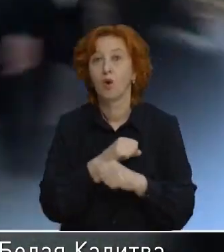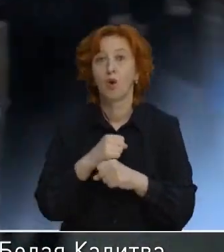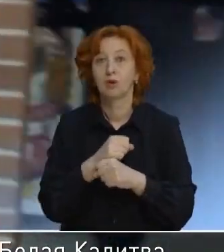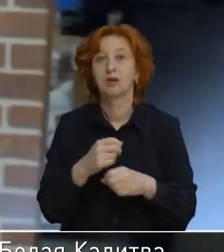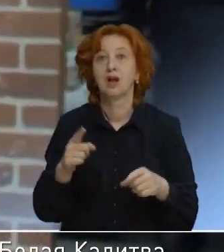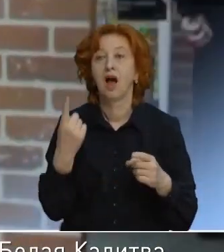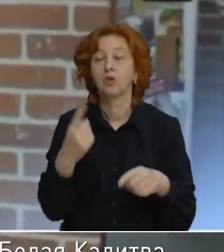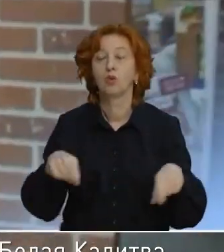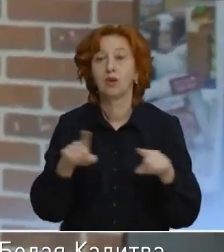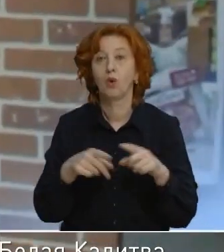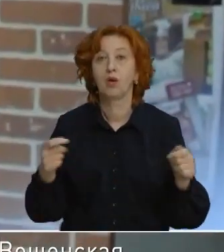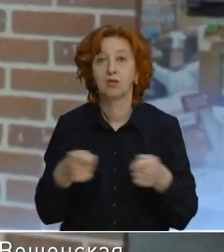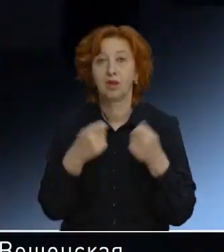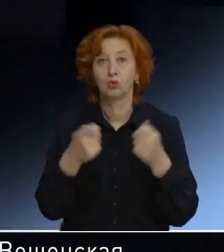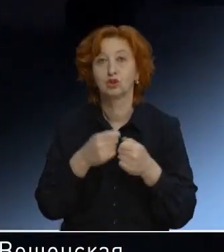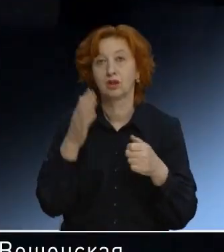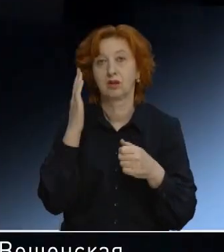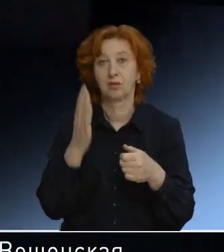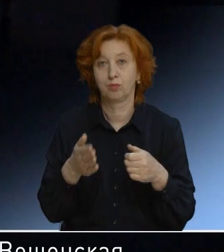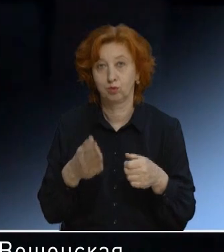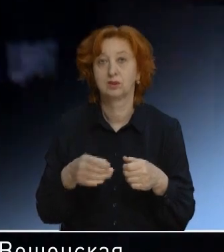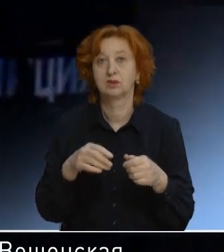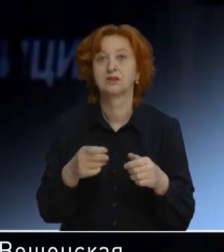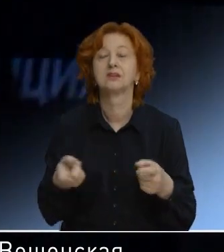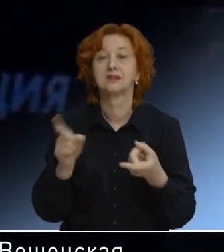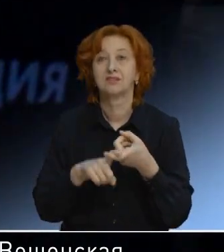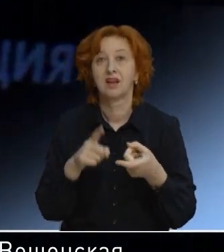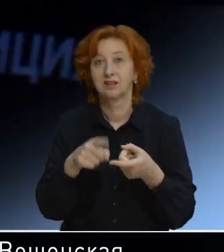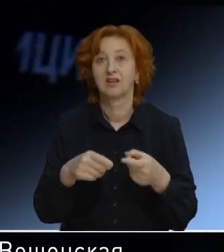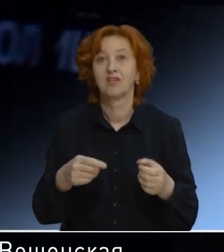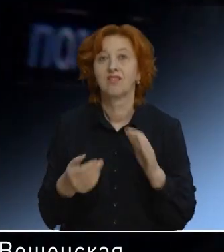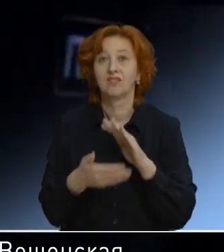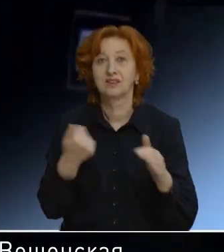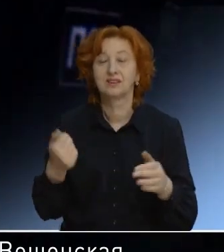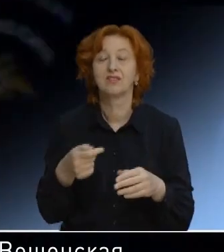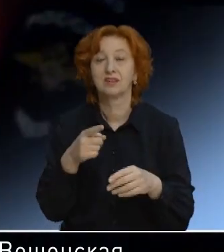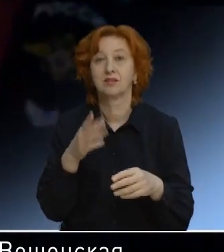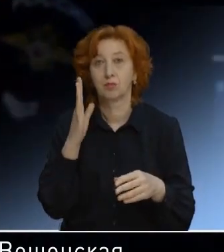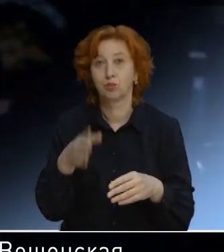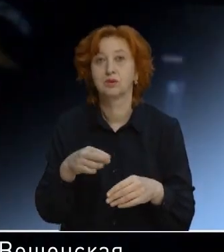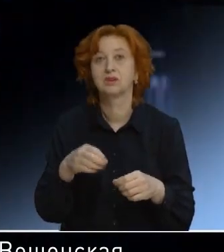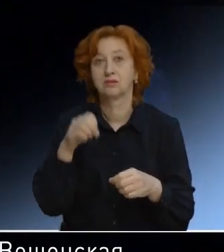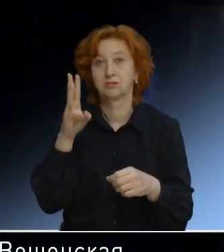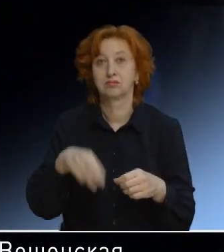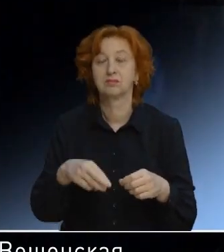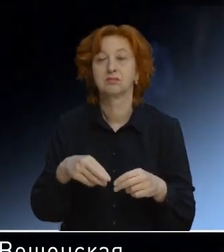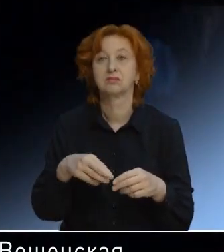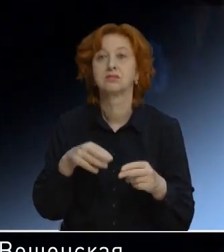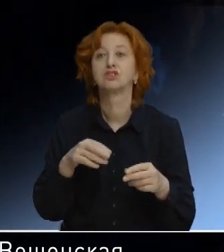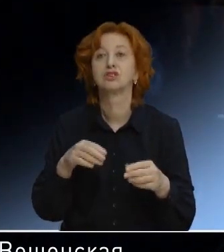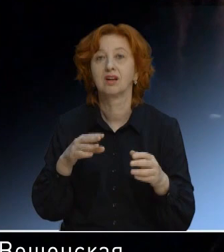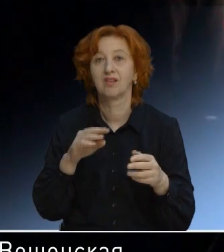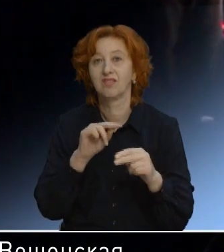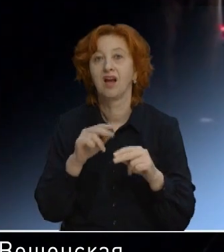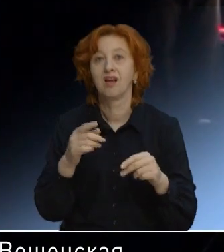Одного такого нарушителя стражи порядка отвлекли от компьютерных игр и вызвали родителей, которым теперь придется отвечать по административной